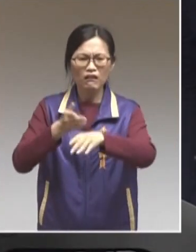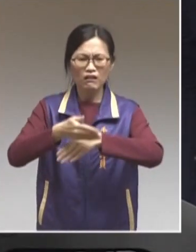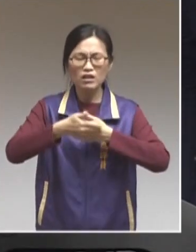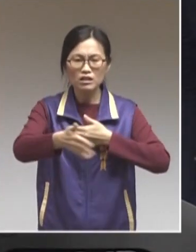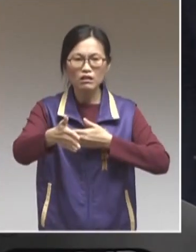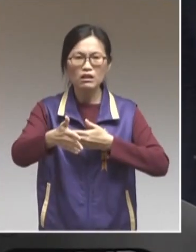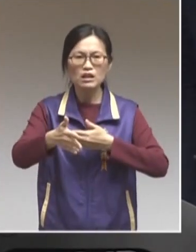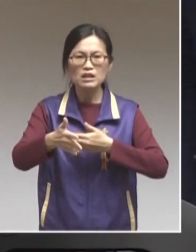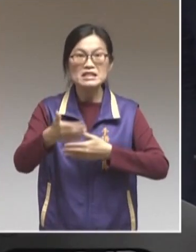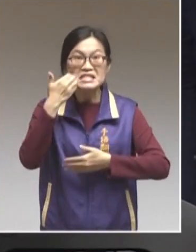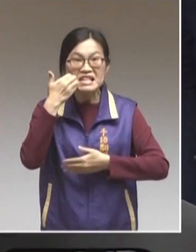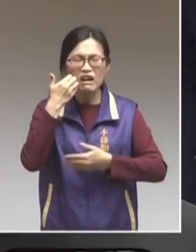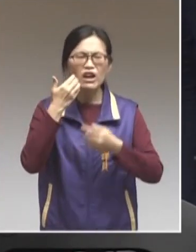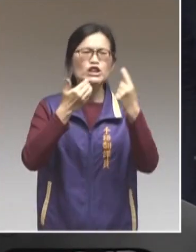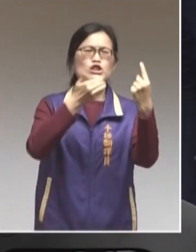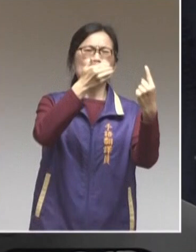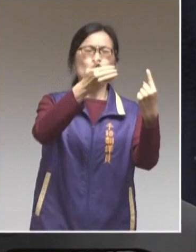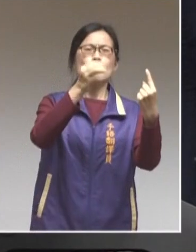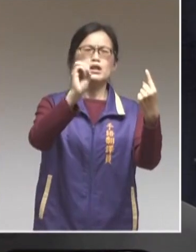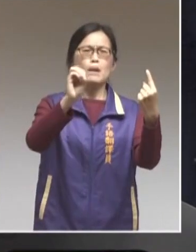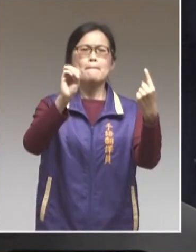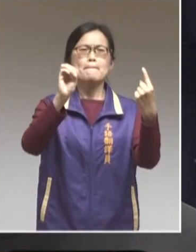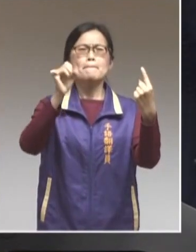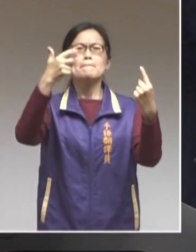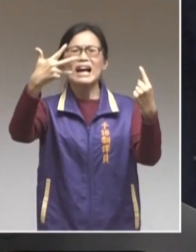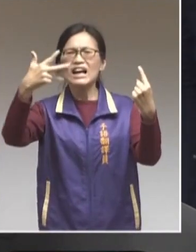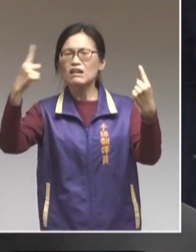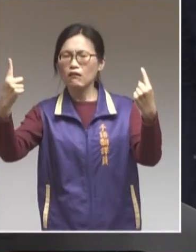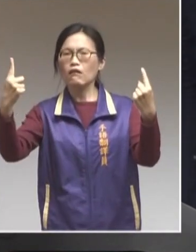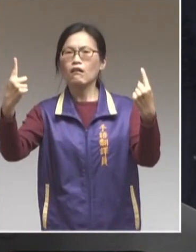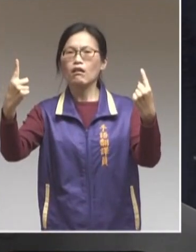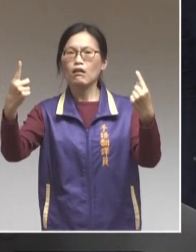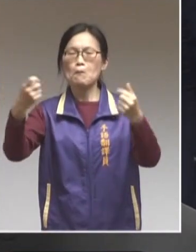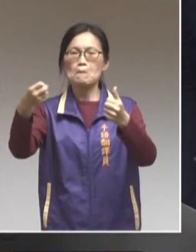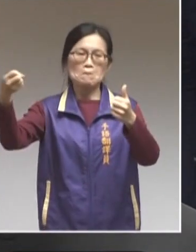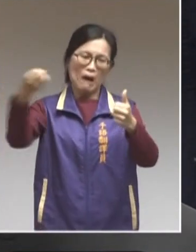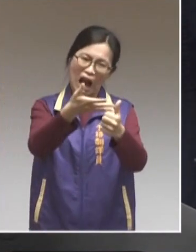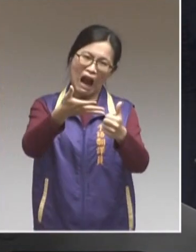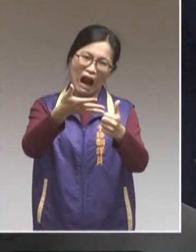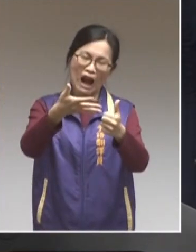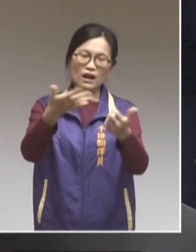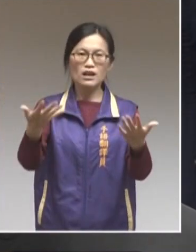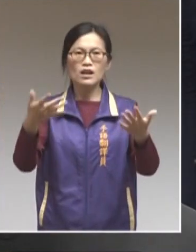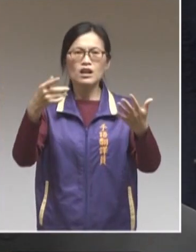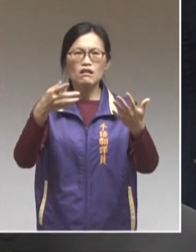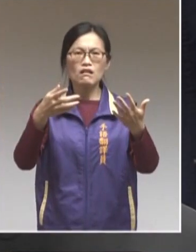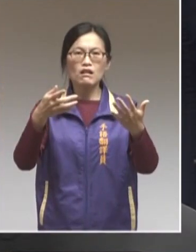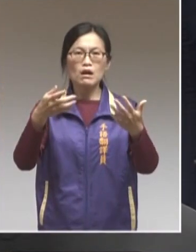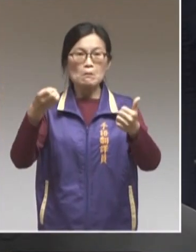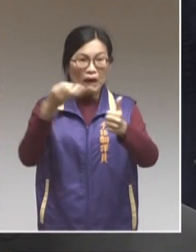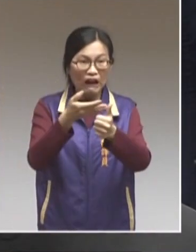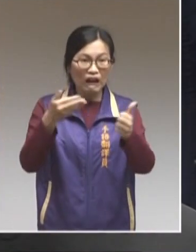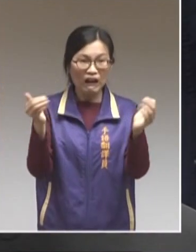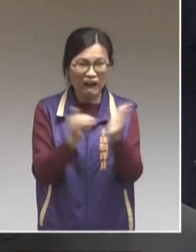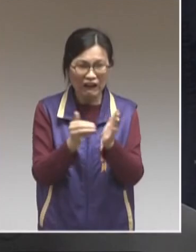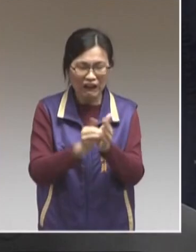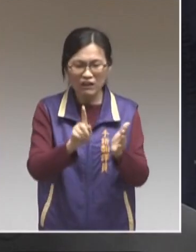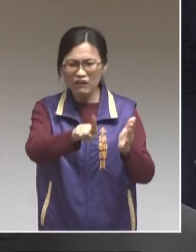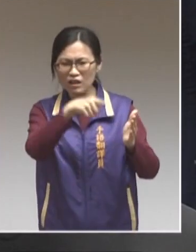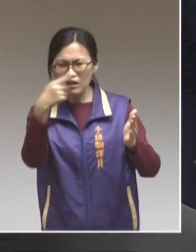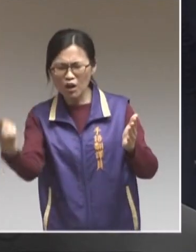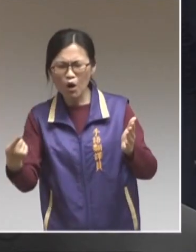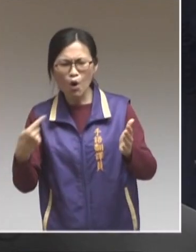触者19081也因而感染。那19081在感染之后，那在我们面对